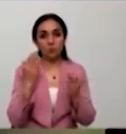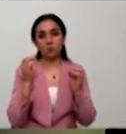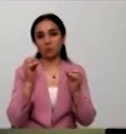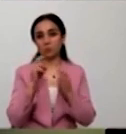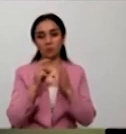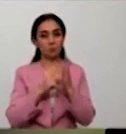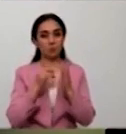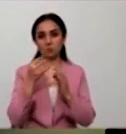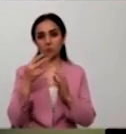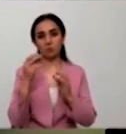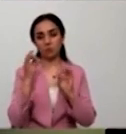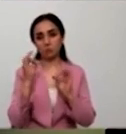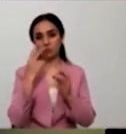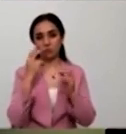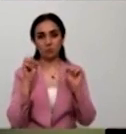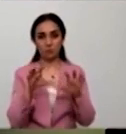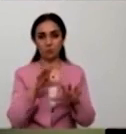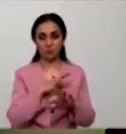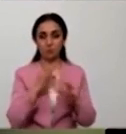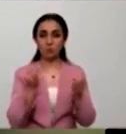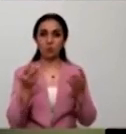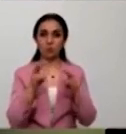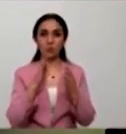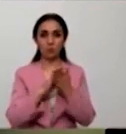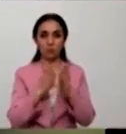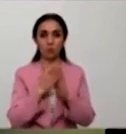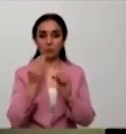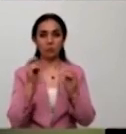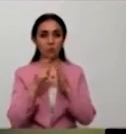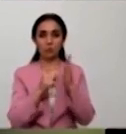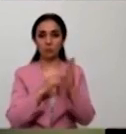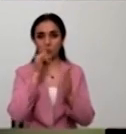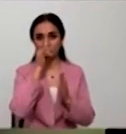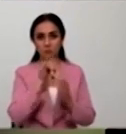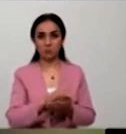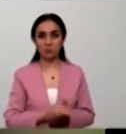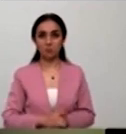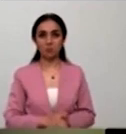bo'lu 4 barobar 0 ko'rinishda, demak bo'linishi mumkin. Qolgan hollarda bo'linmaydi.